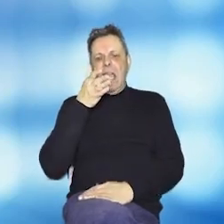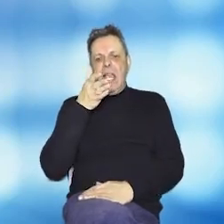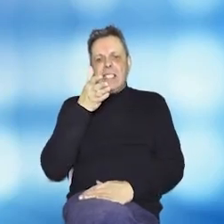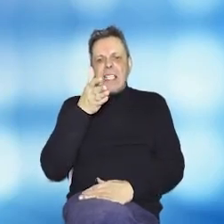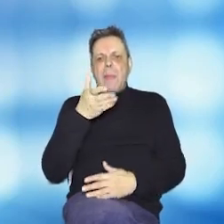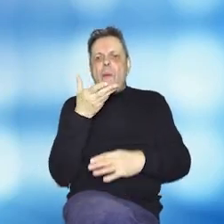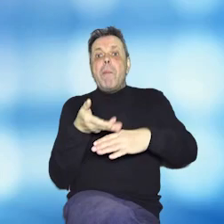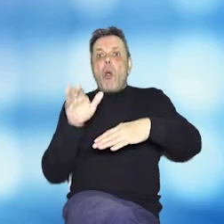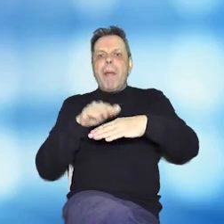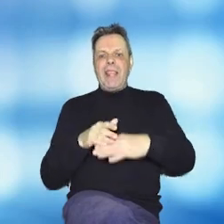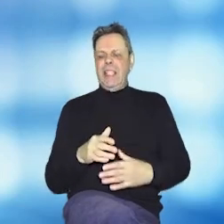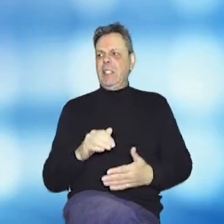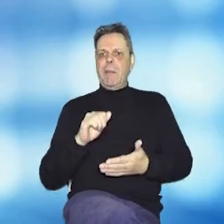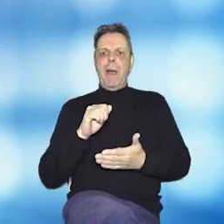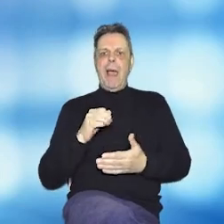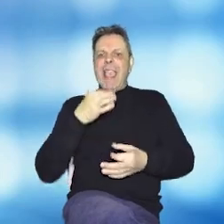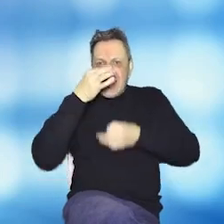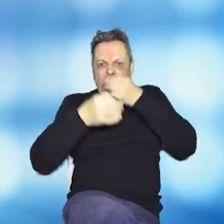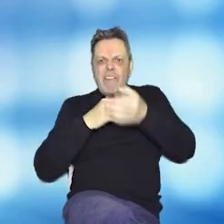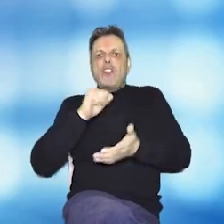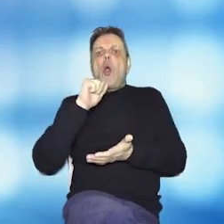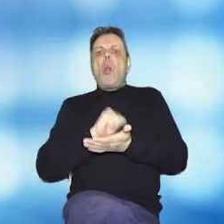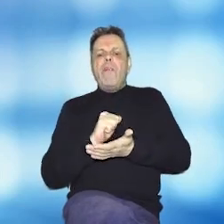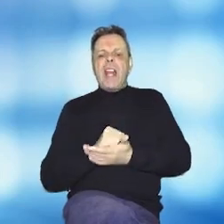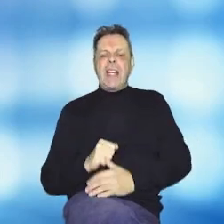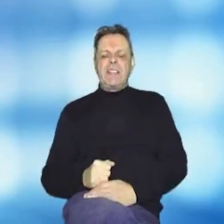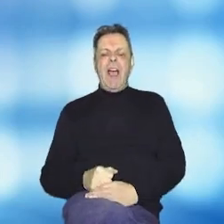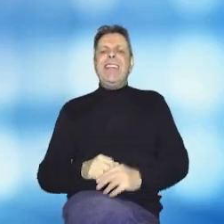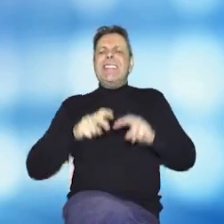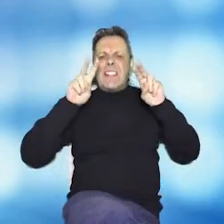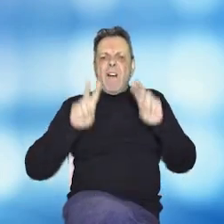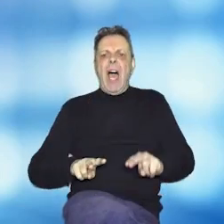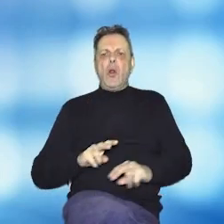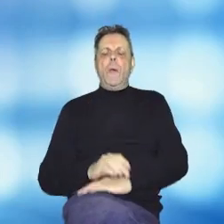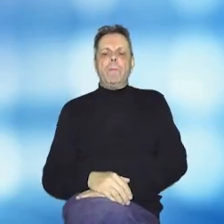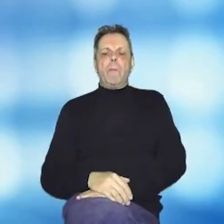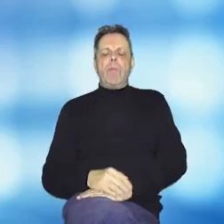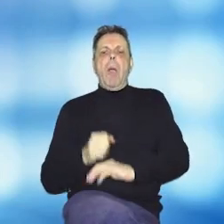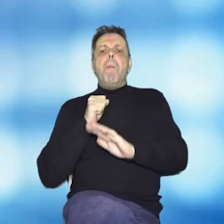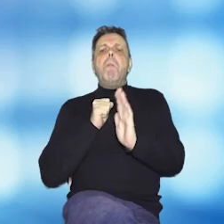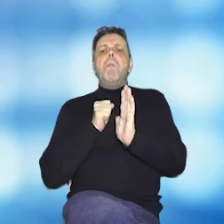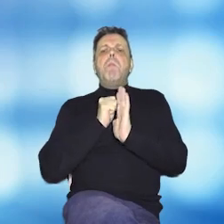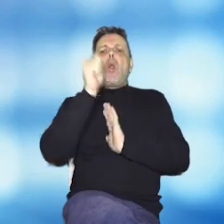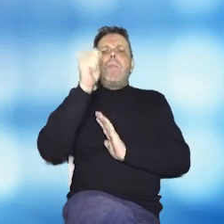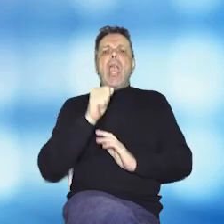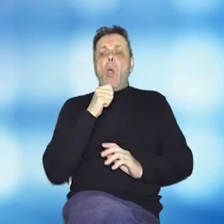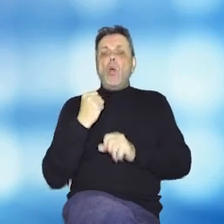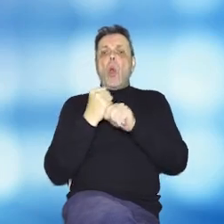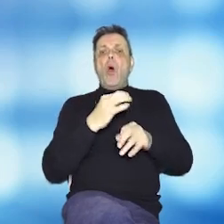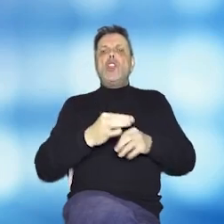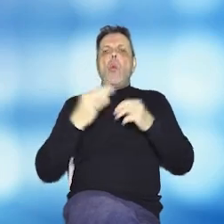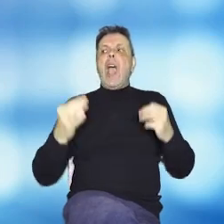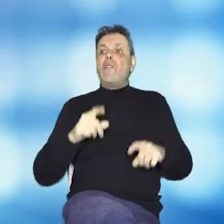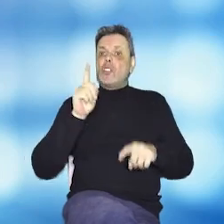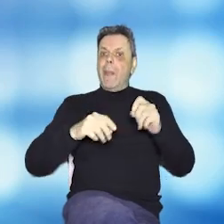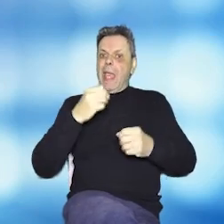s njihovim kompetencijama tog novinarstva, da zaista probijaju i donose u javnost